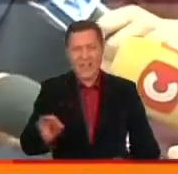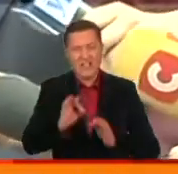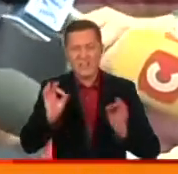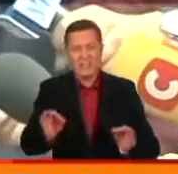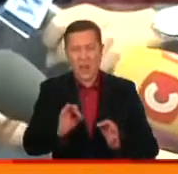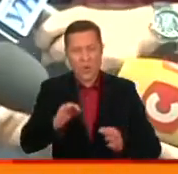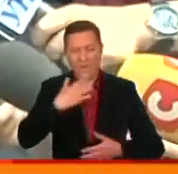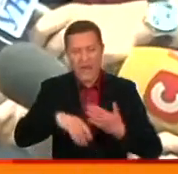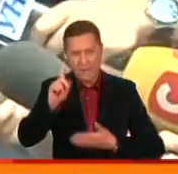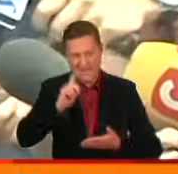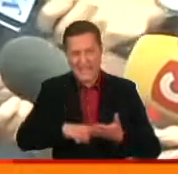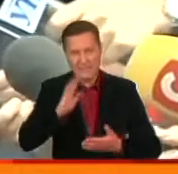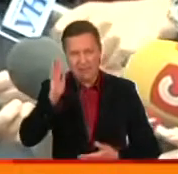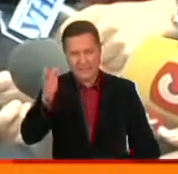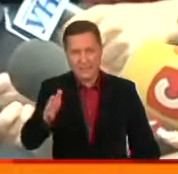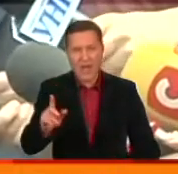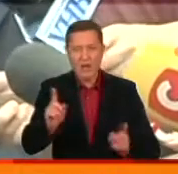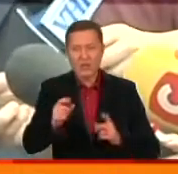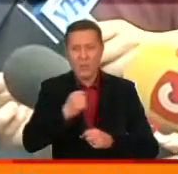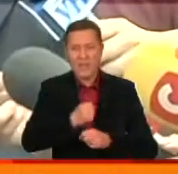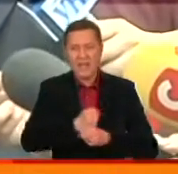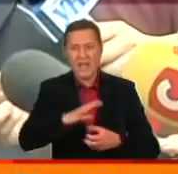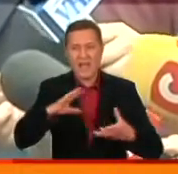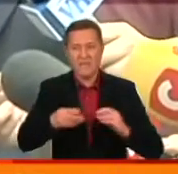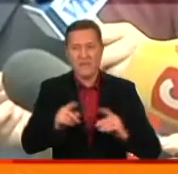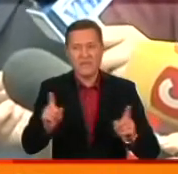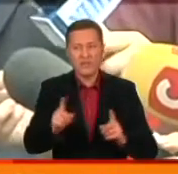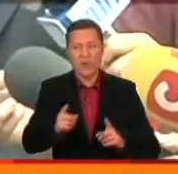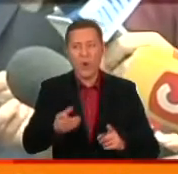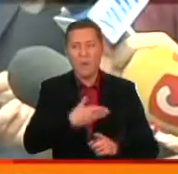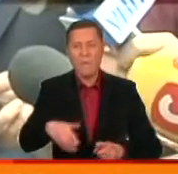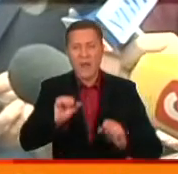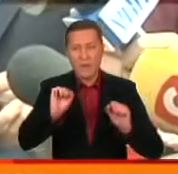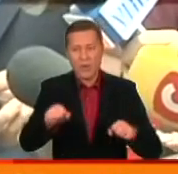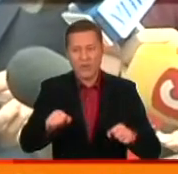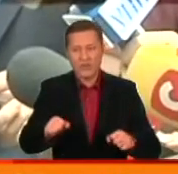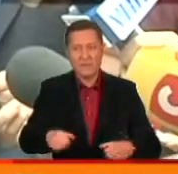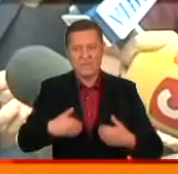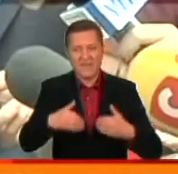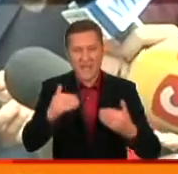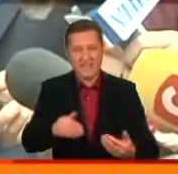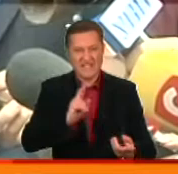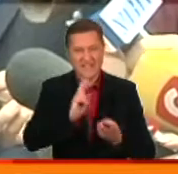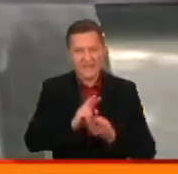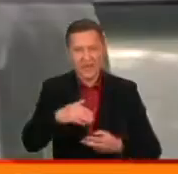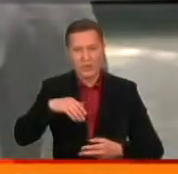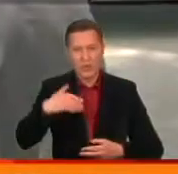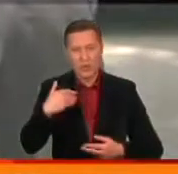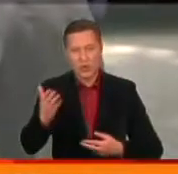оптимизма для того, чтобы сделать вывод, что мы можем конструктивно двигаться навстречу друг другу.